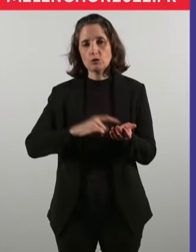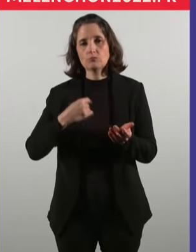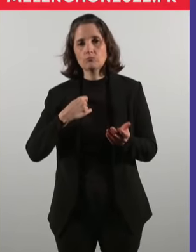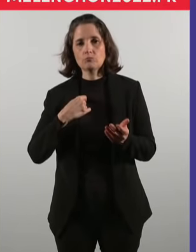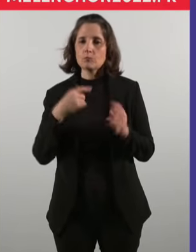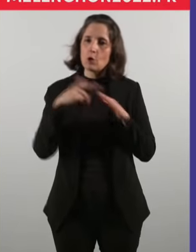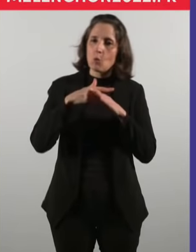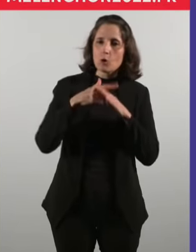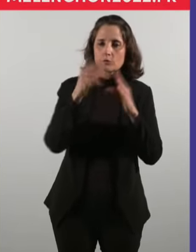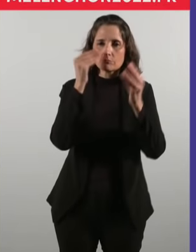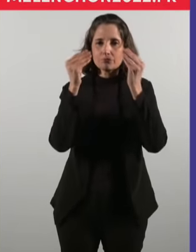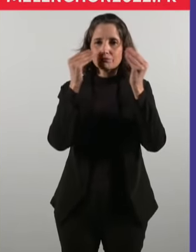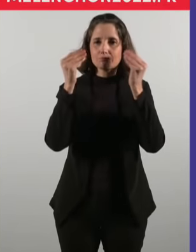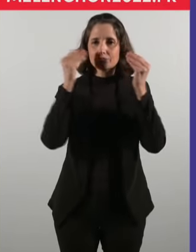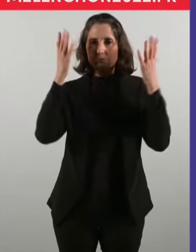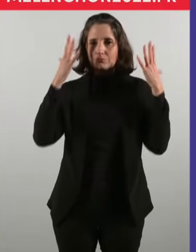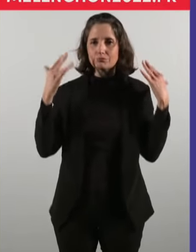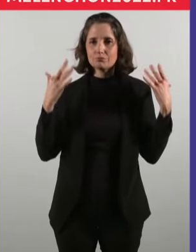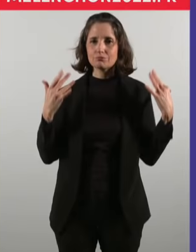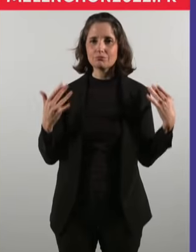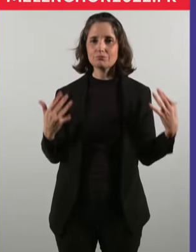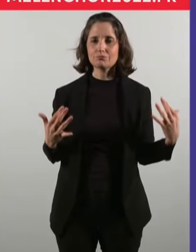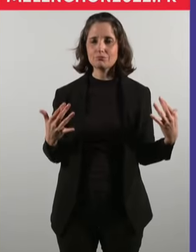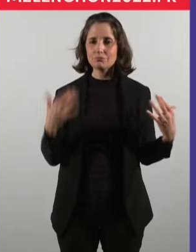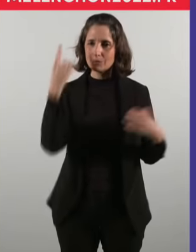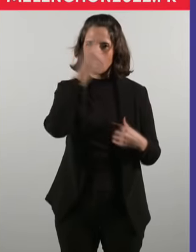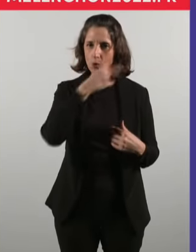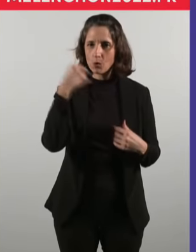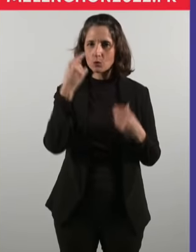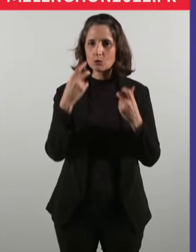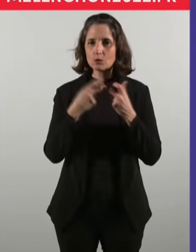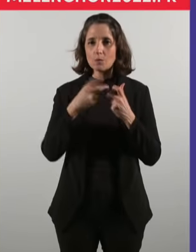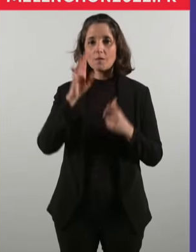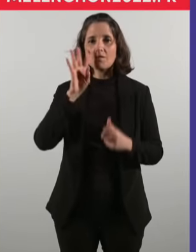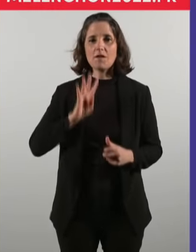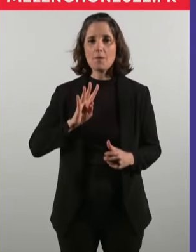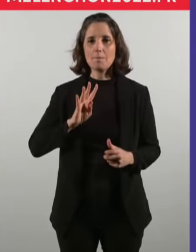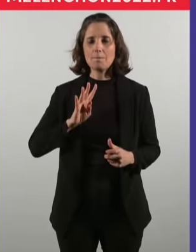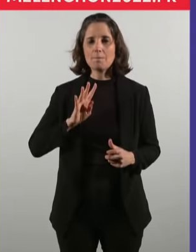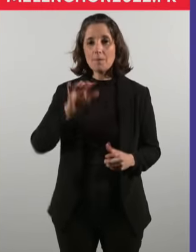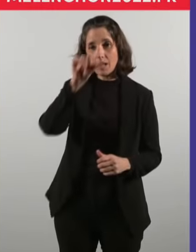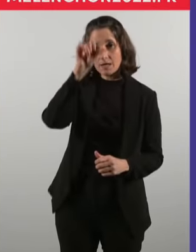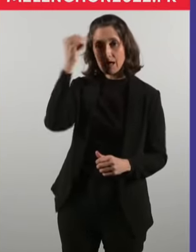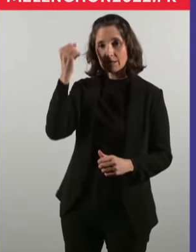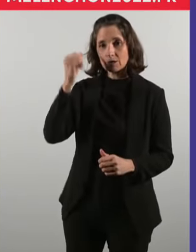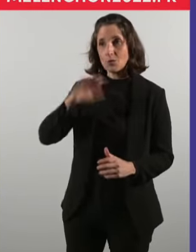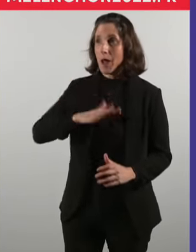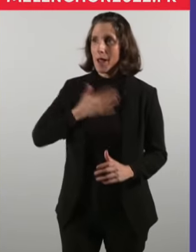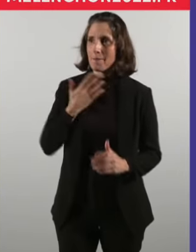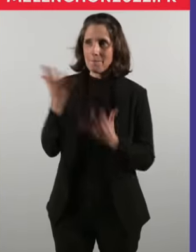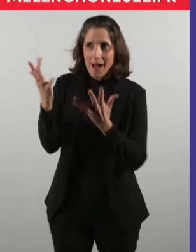ressemble de plus en plus à une femme. Ça plaît aux garçons. Moi, ça ne me plaît pas.